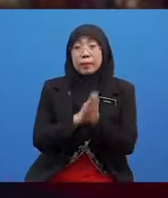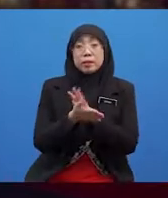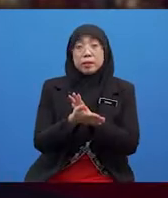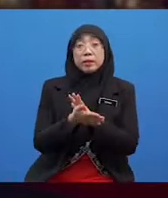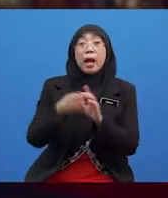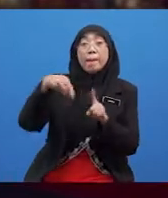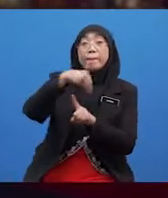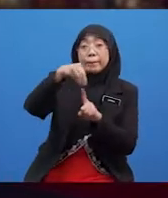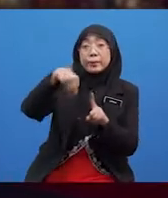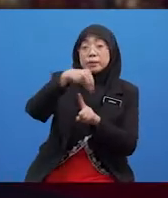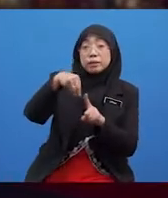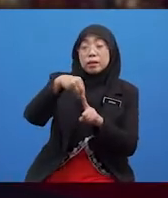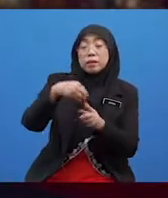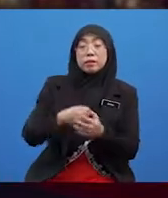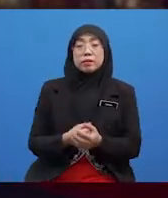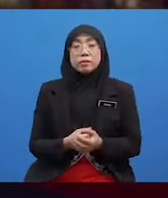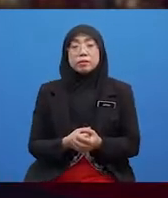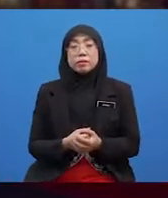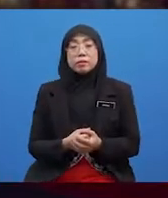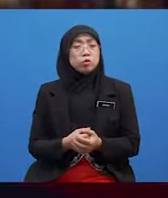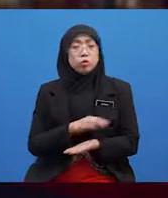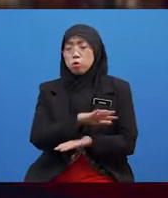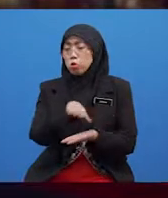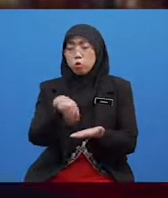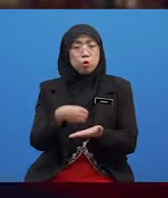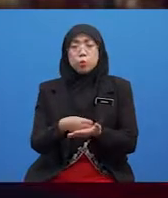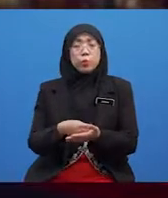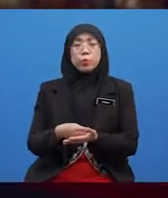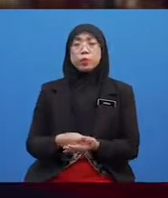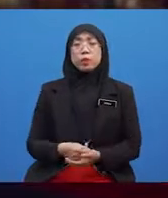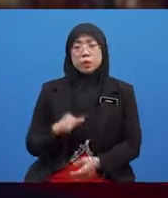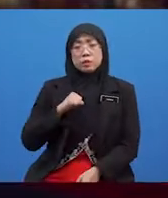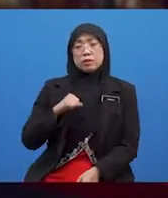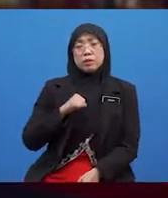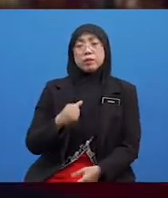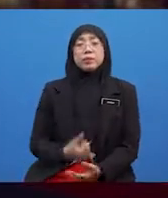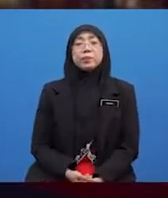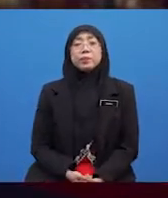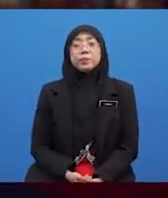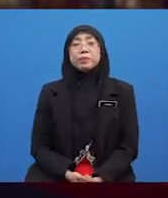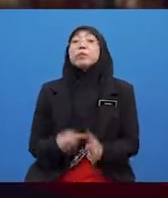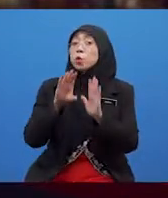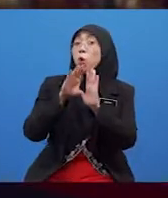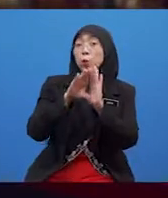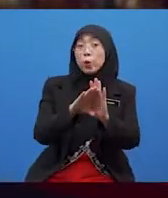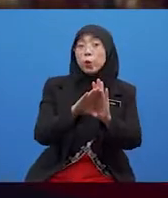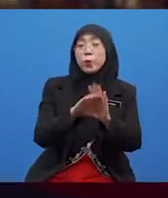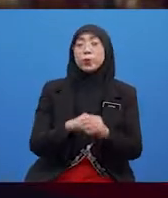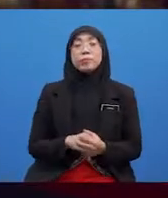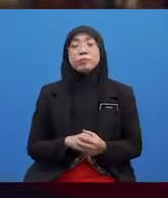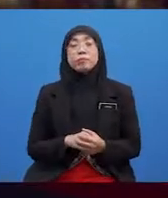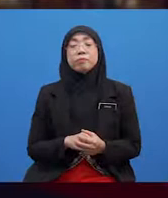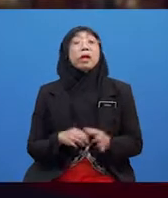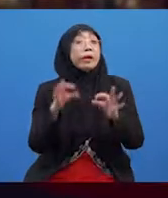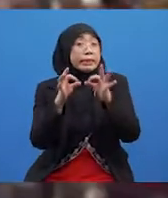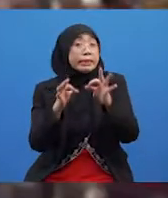lebih fleksibel untuk aktiviti-aktiviti fizikal. Berbanding dengan sekiranya kita dibesarkan